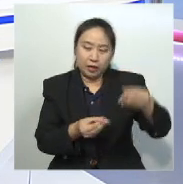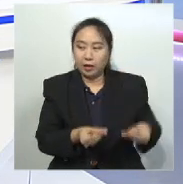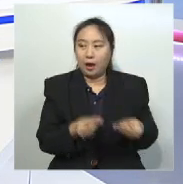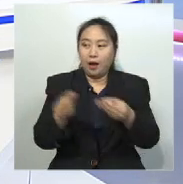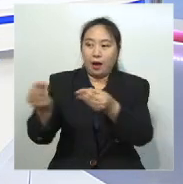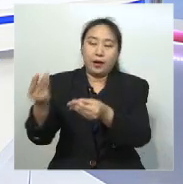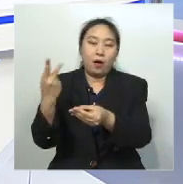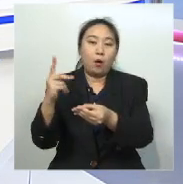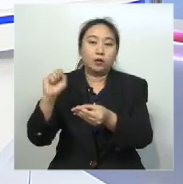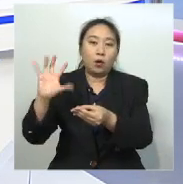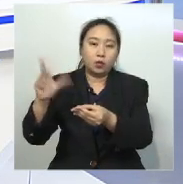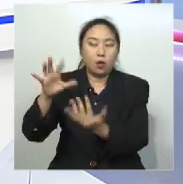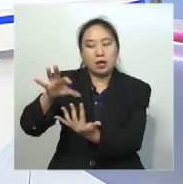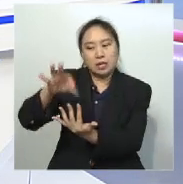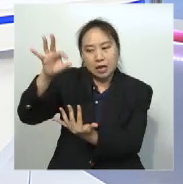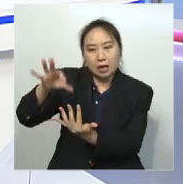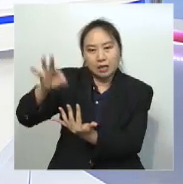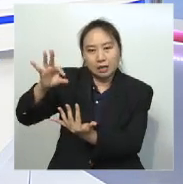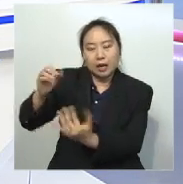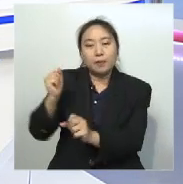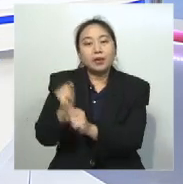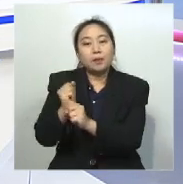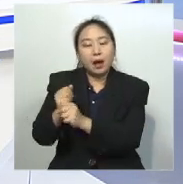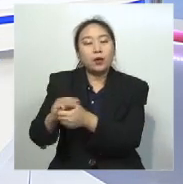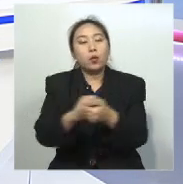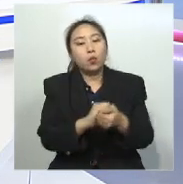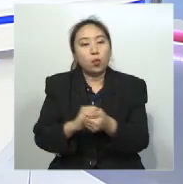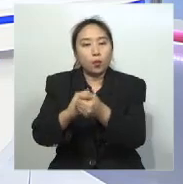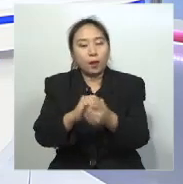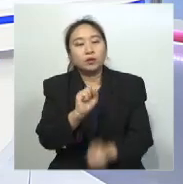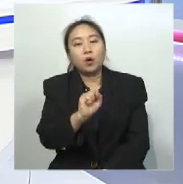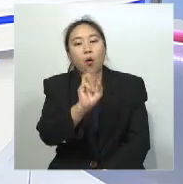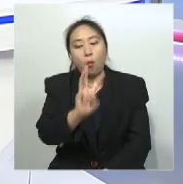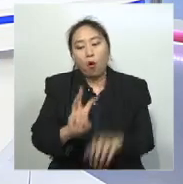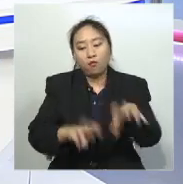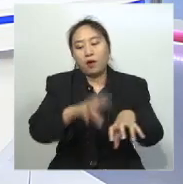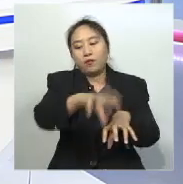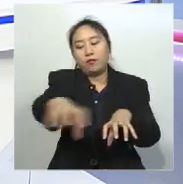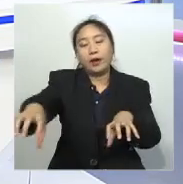ให้กับคสช.เลือกต่อไปเพื่อที่จะไปทำงานร่วมกับสว.ที่มาจากภาคส่วนอื่นๆอีกด้วย ค่ะ